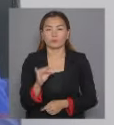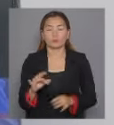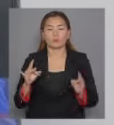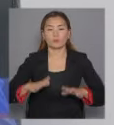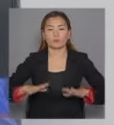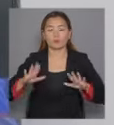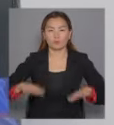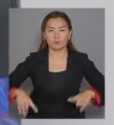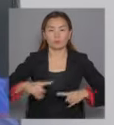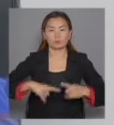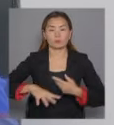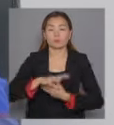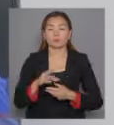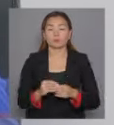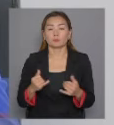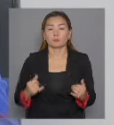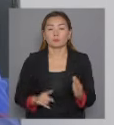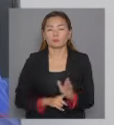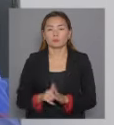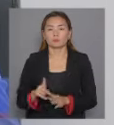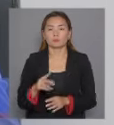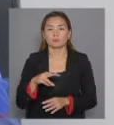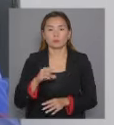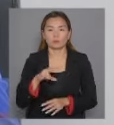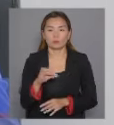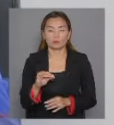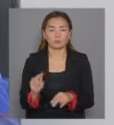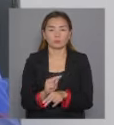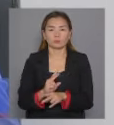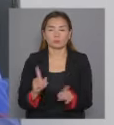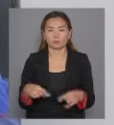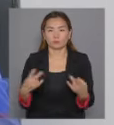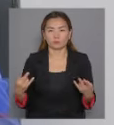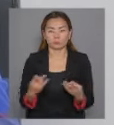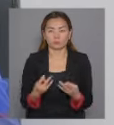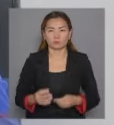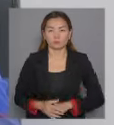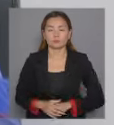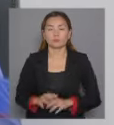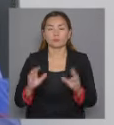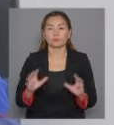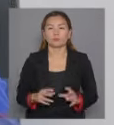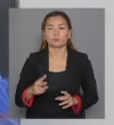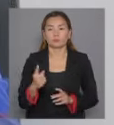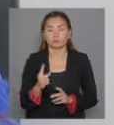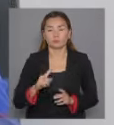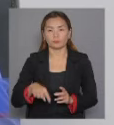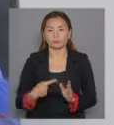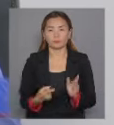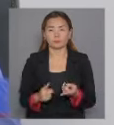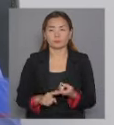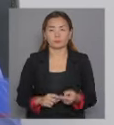бизнесінде кәсіпкерлер болса, қазірден бастап мәзірлеріңізді ретке келтіріп қойсаңыздар. Жаңағы айтқан тіл туралы заңнаманың 21-ші бабына